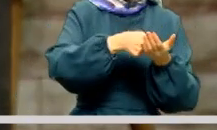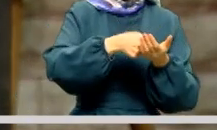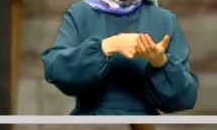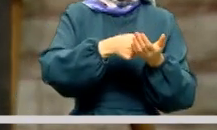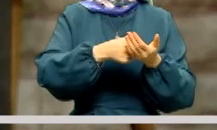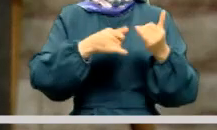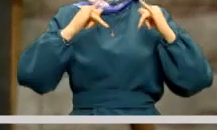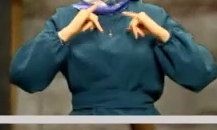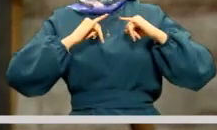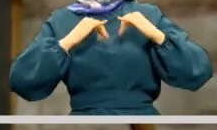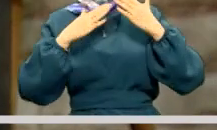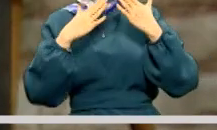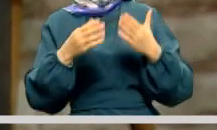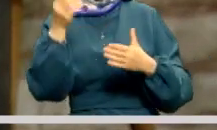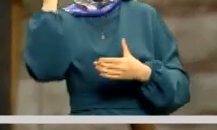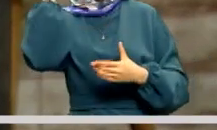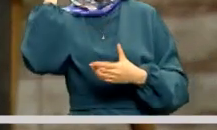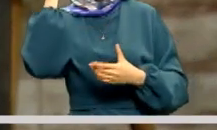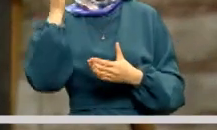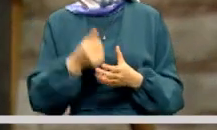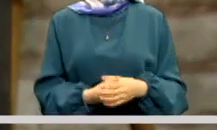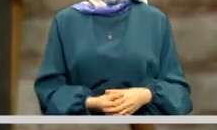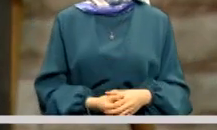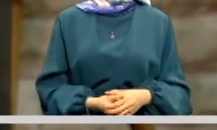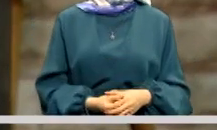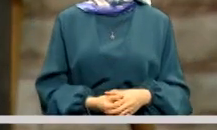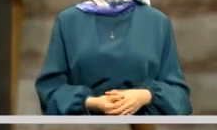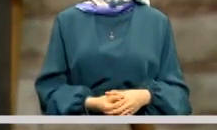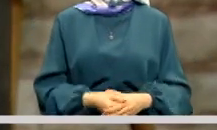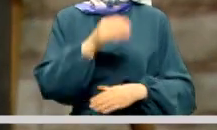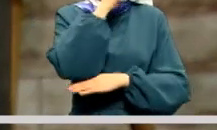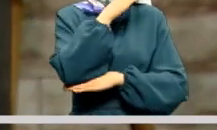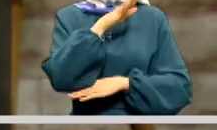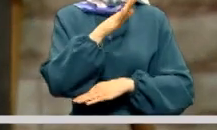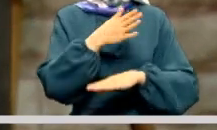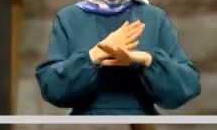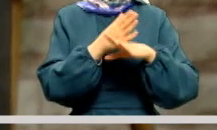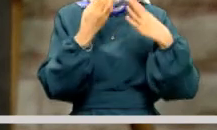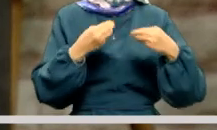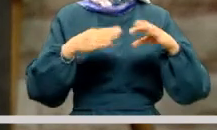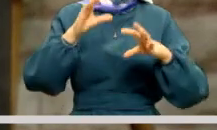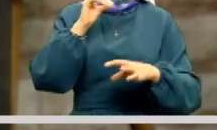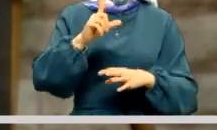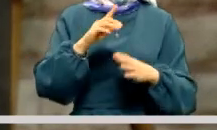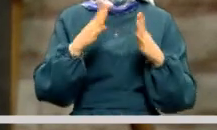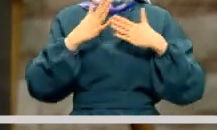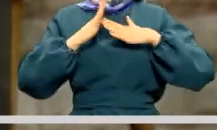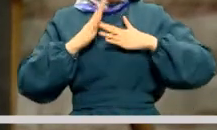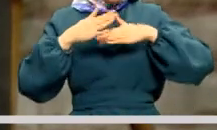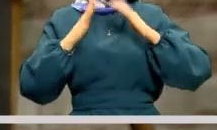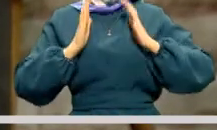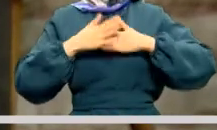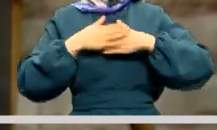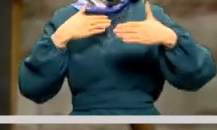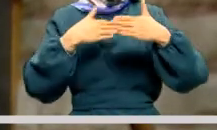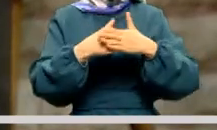tembelliğimize ya da aksaklığımıza veya aksatmamıza sebep olmamalı Çünkü namaz kadar zekat da önemlidir